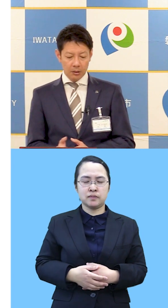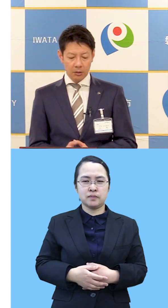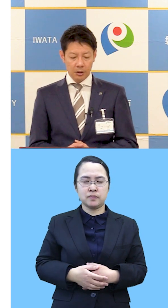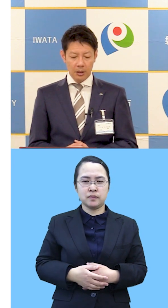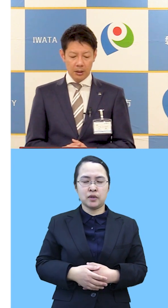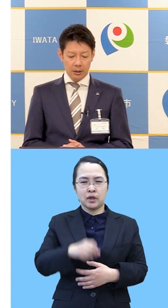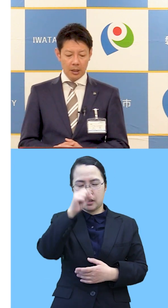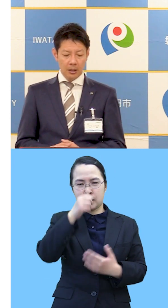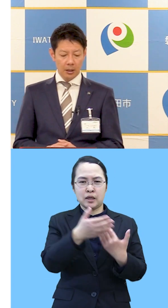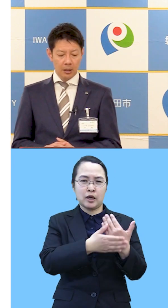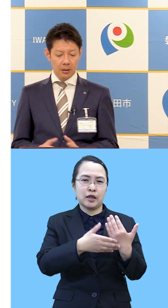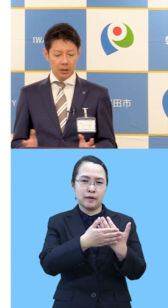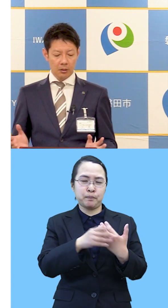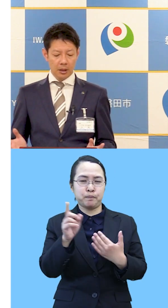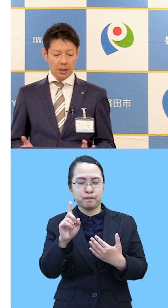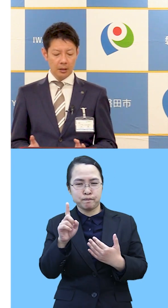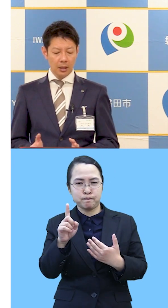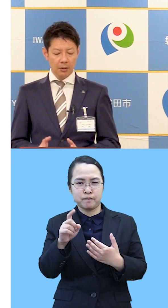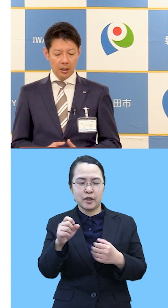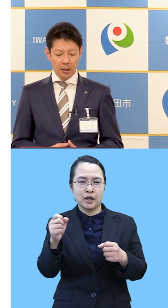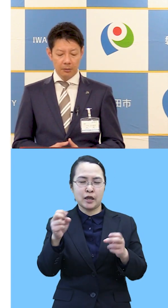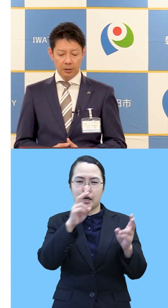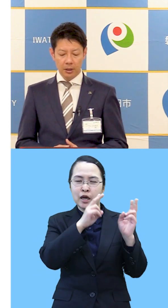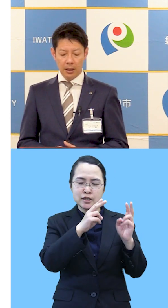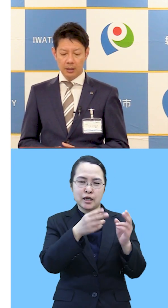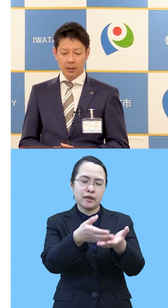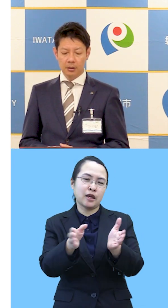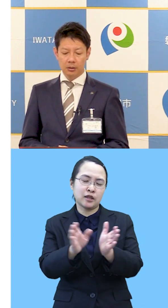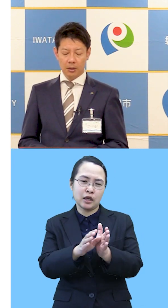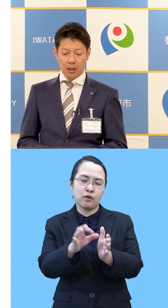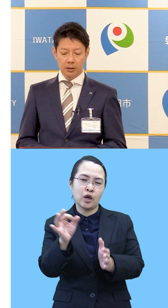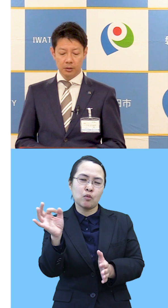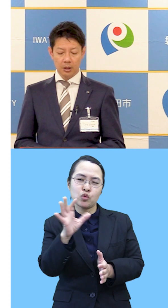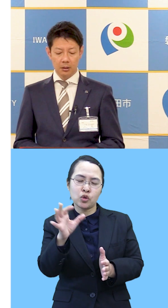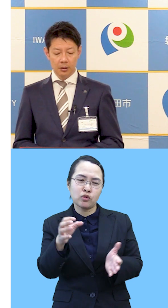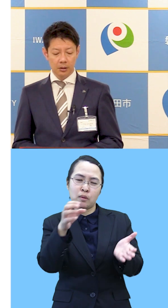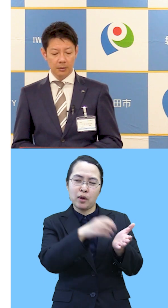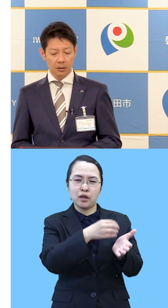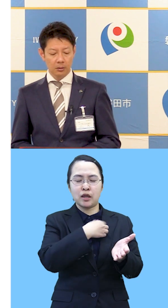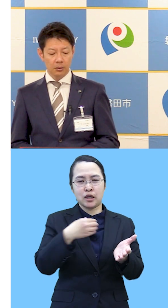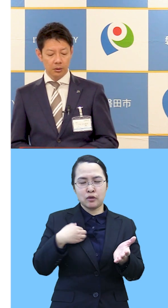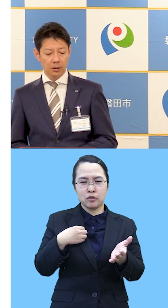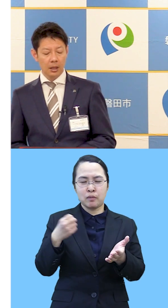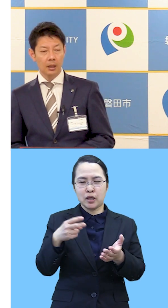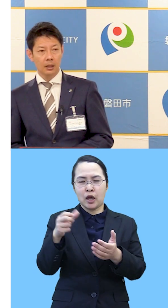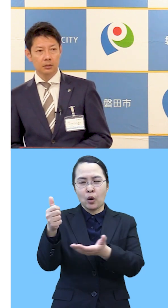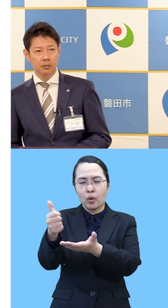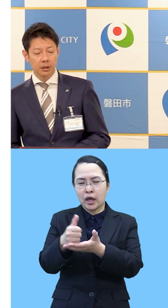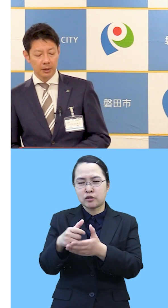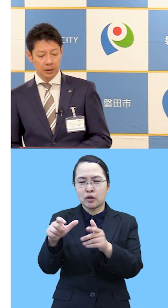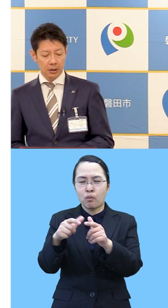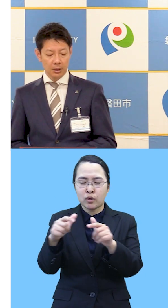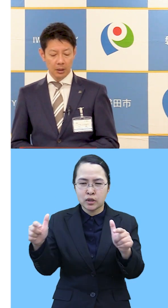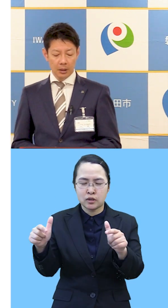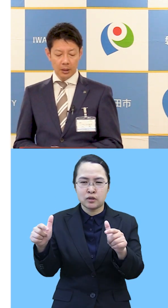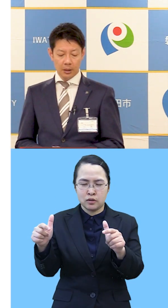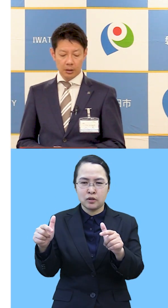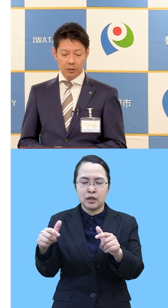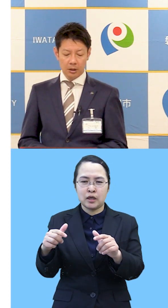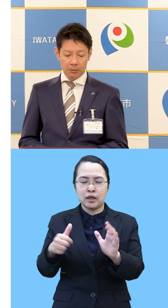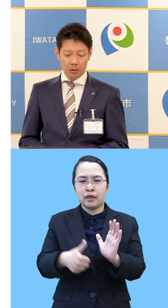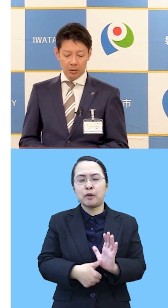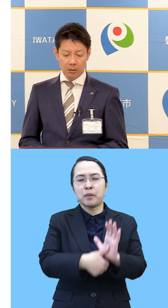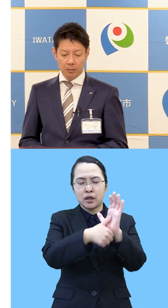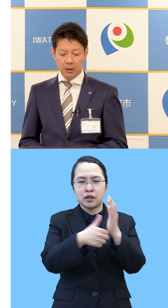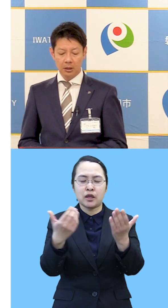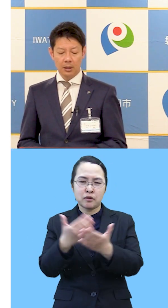メリットとしてはですね、事業者団体は無料で掲載するとか集客率知名度の向上があると思いますし、市